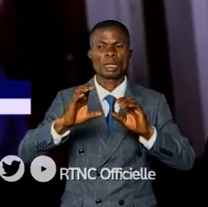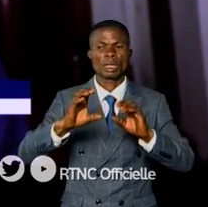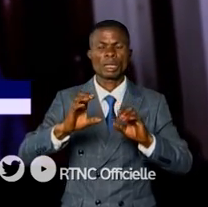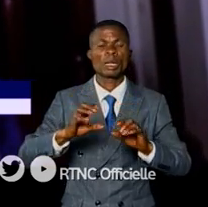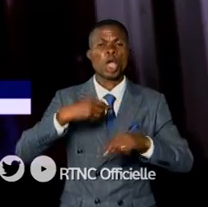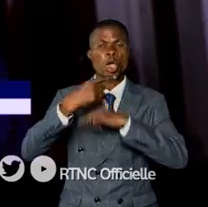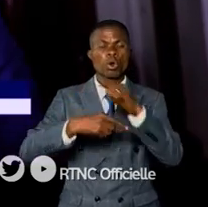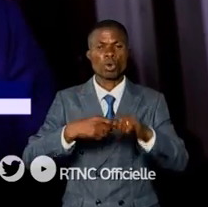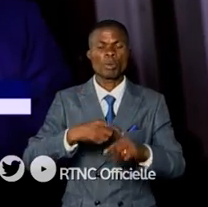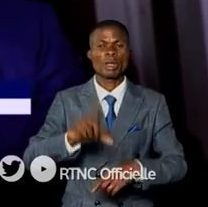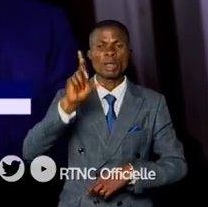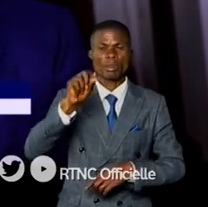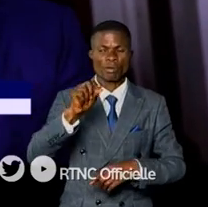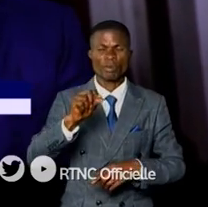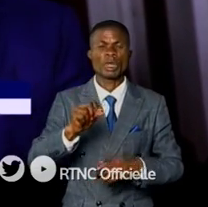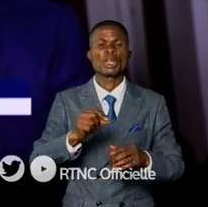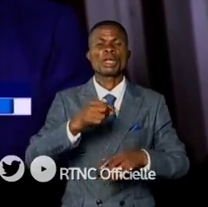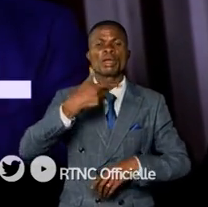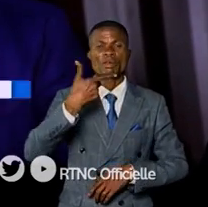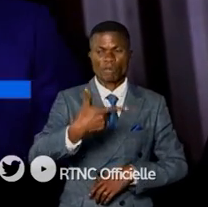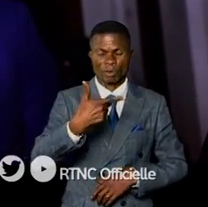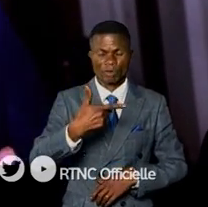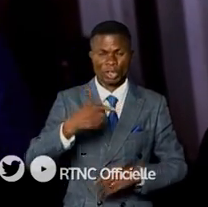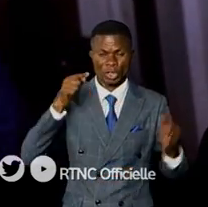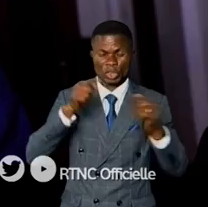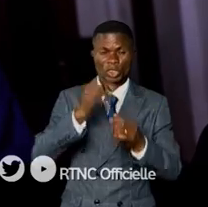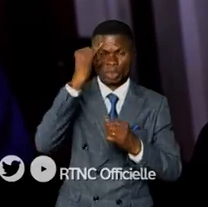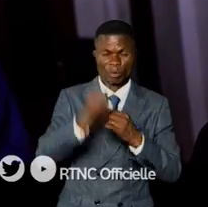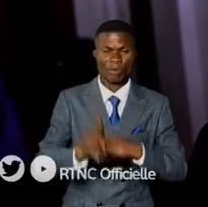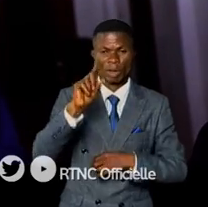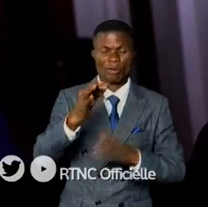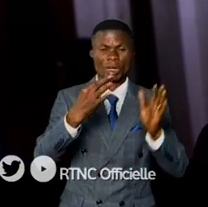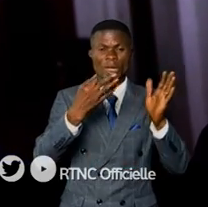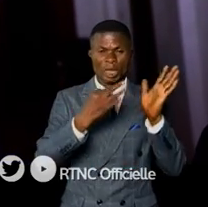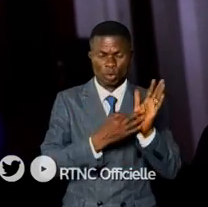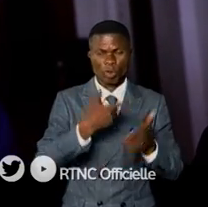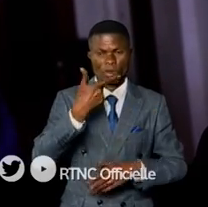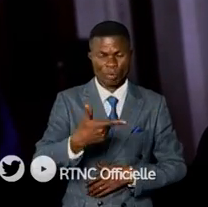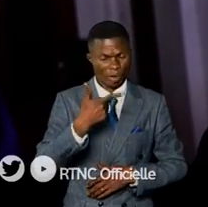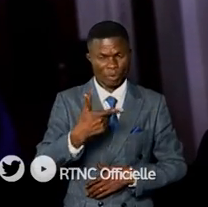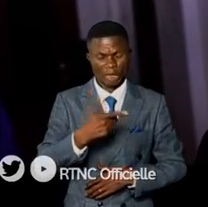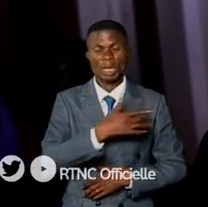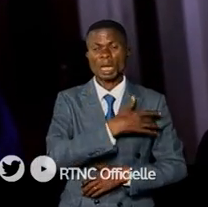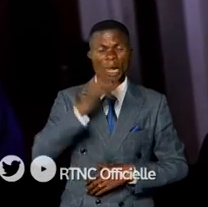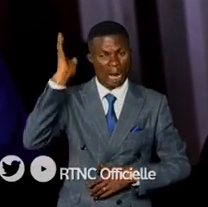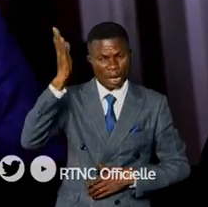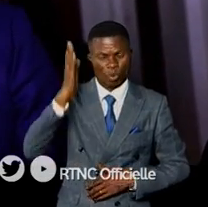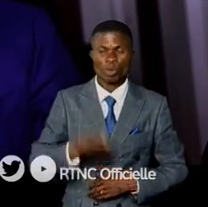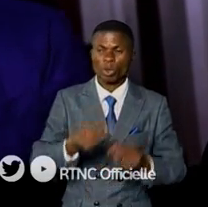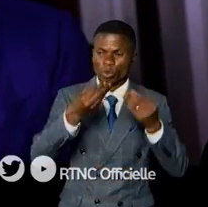qu'à partir du 20 au 28, nous serons au sein de notre art, parce que ça nous a été accordé gratuitement par le DG, que je vous remercie.